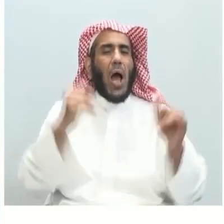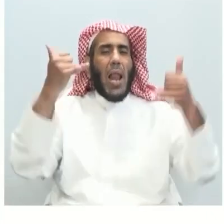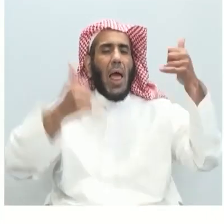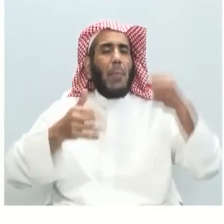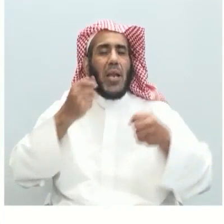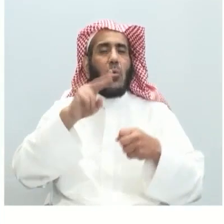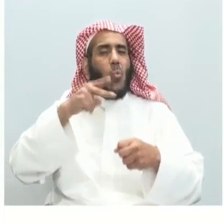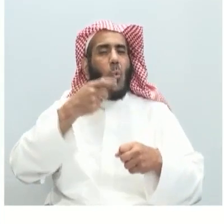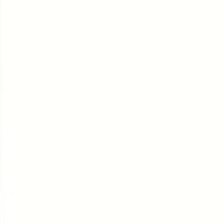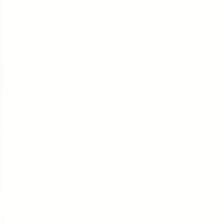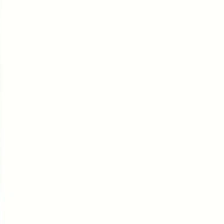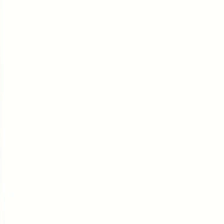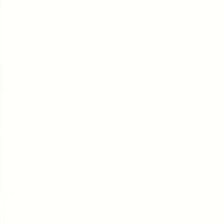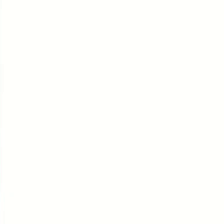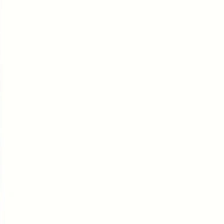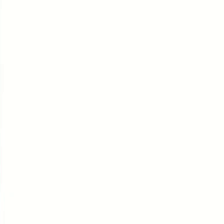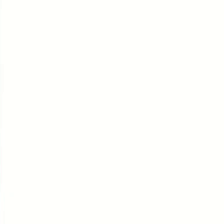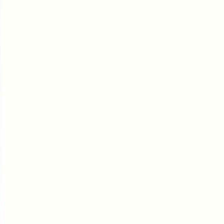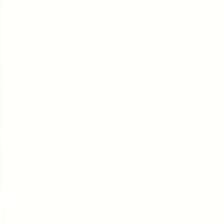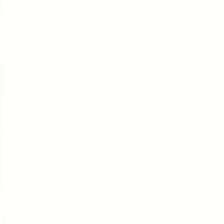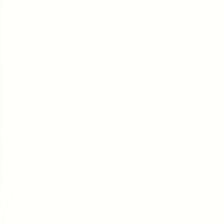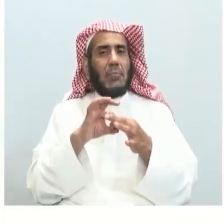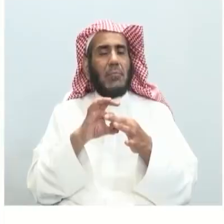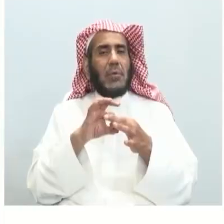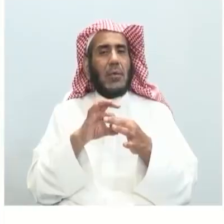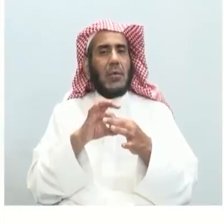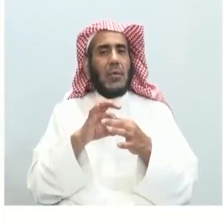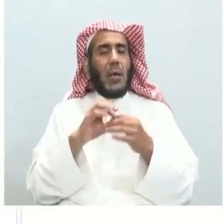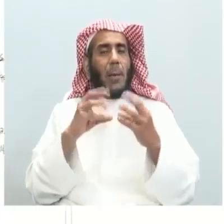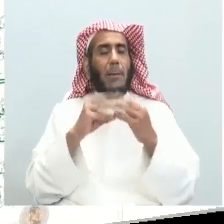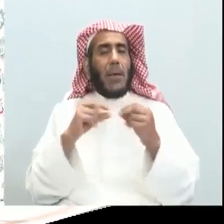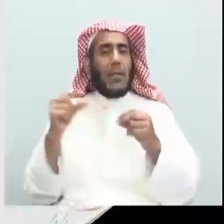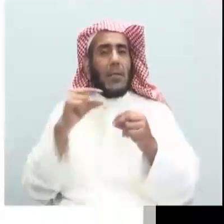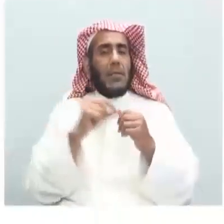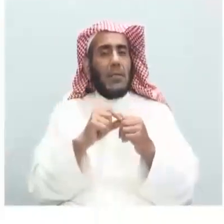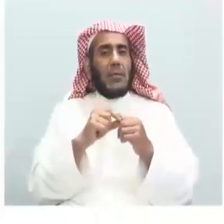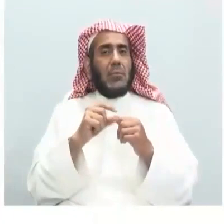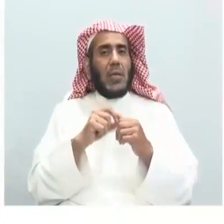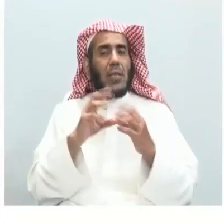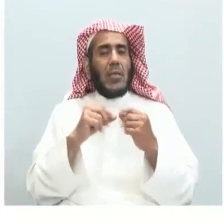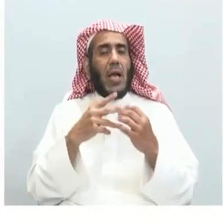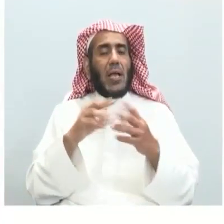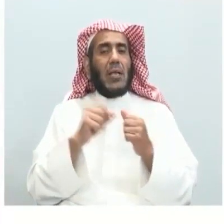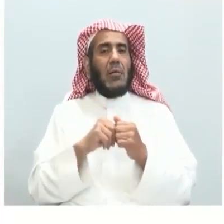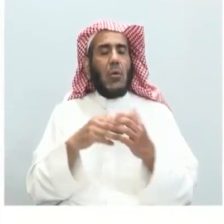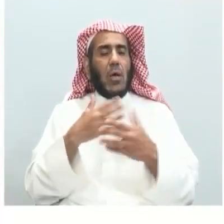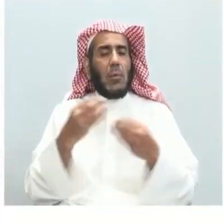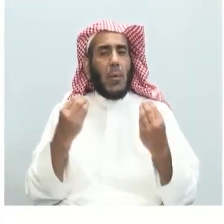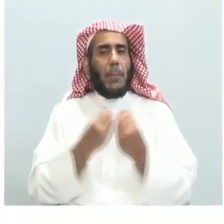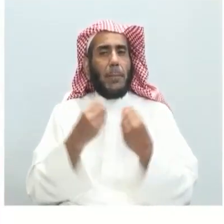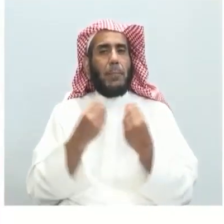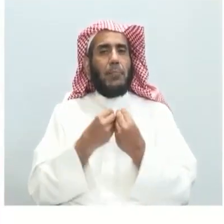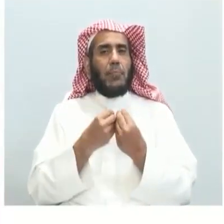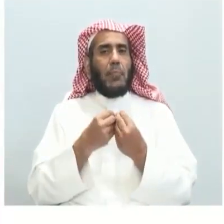ولحم وغيرها اذا هذا ما يتعلق بمعاني الكلمات من هذه الايات الكريمات اتي واياكم